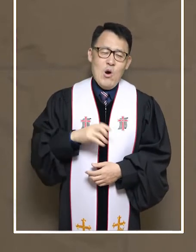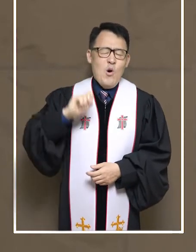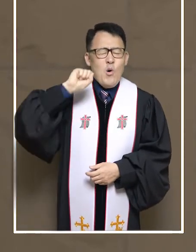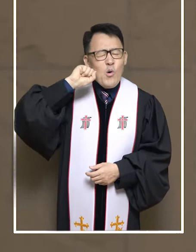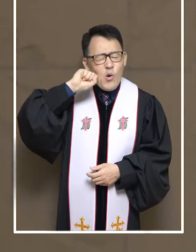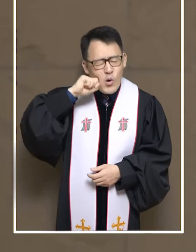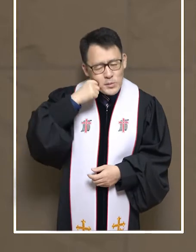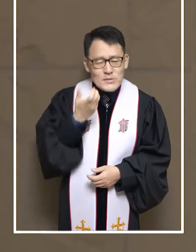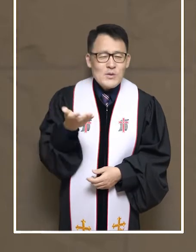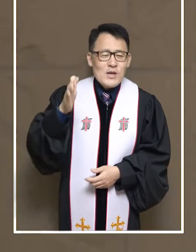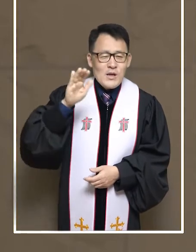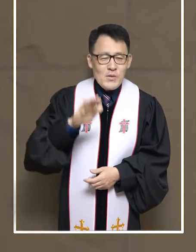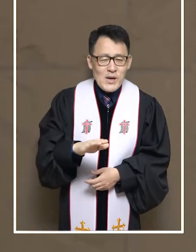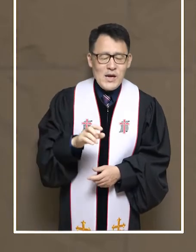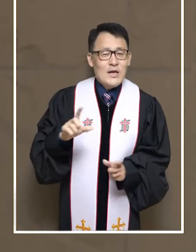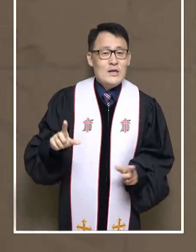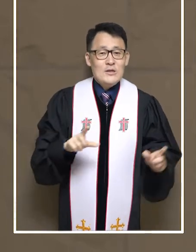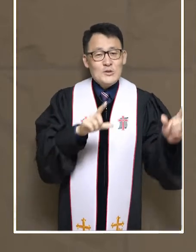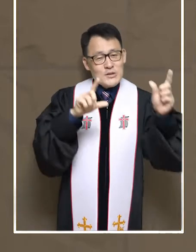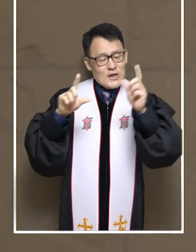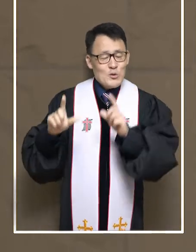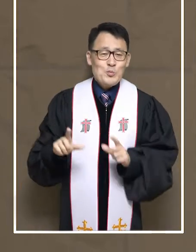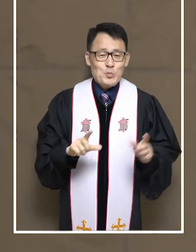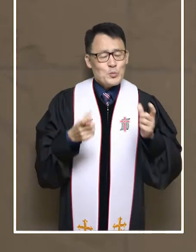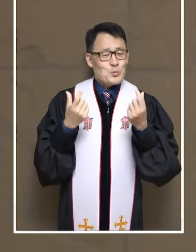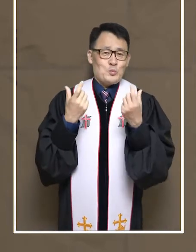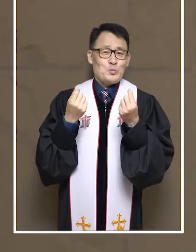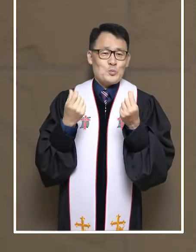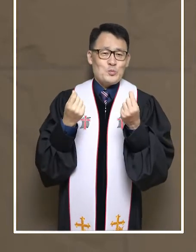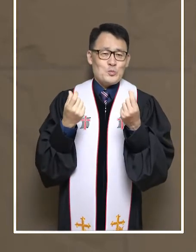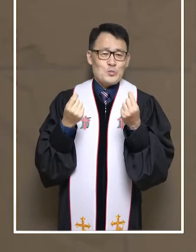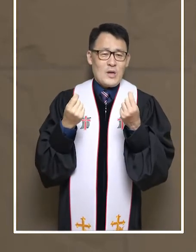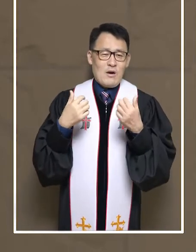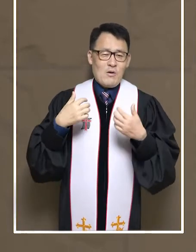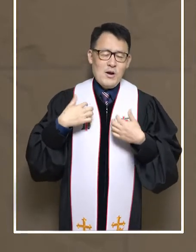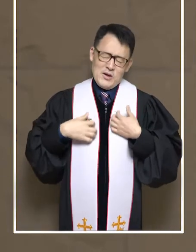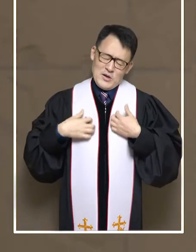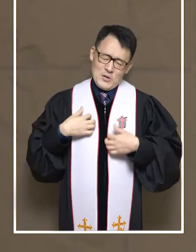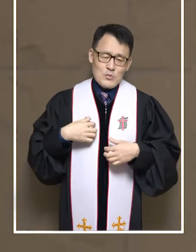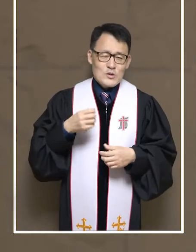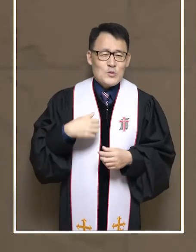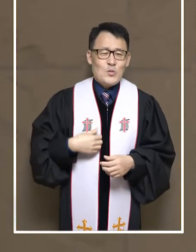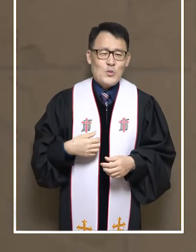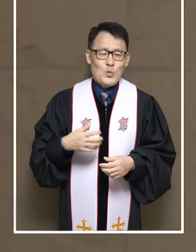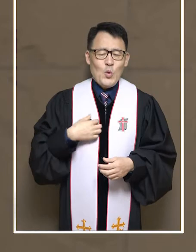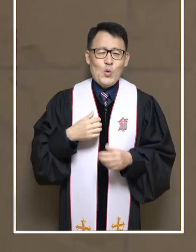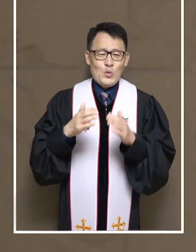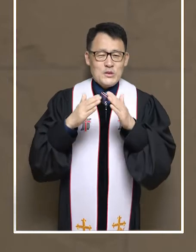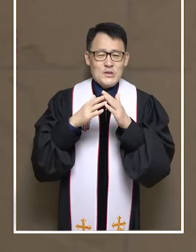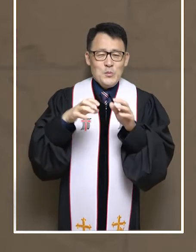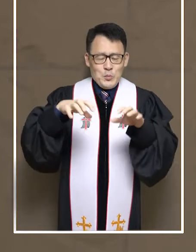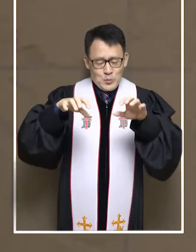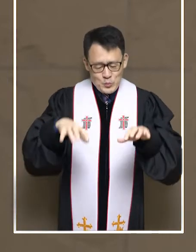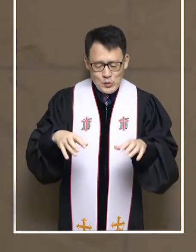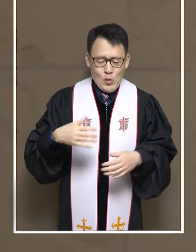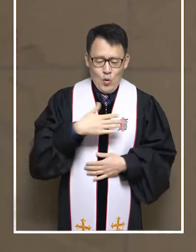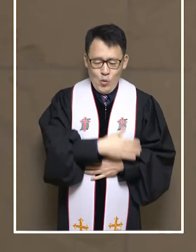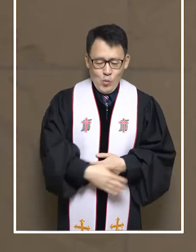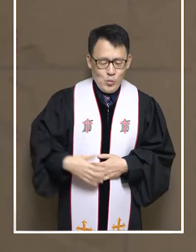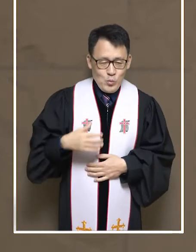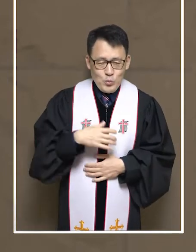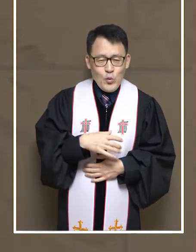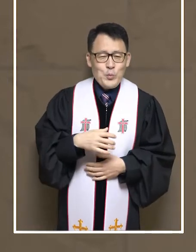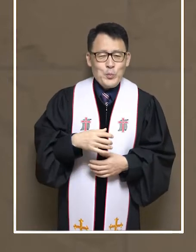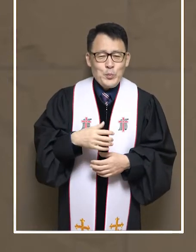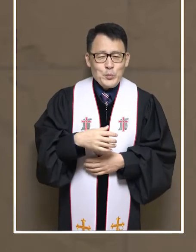괜찮았어요. 어렵긴 했지만 살만했어요. 제가 채색 옷까지 벗겨지고